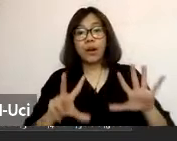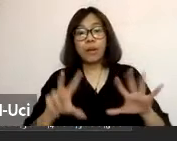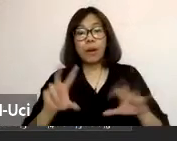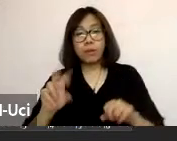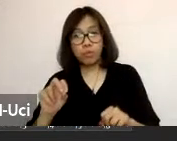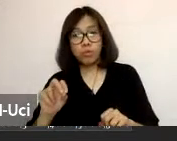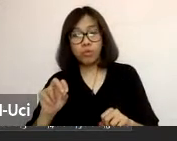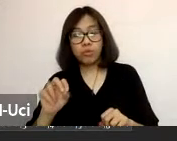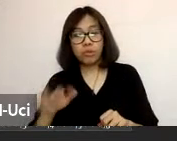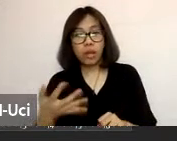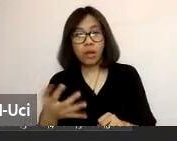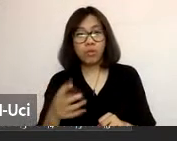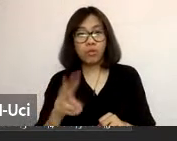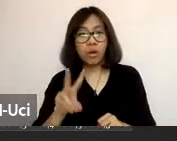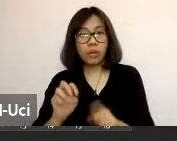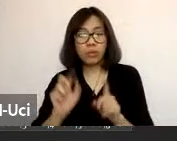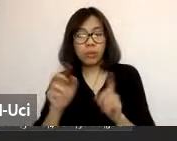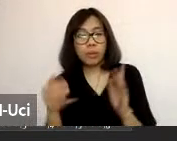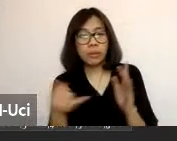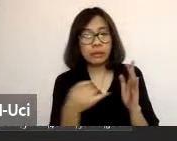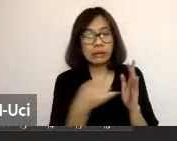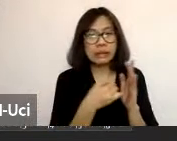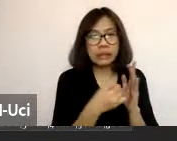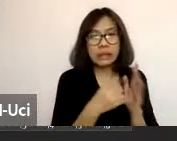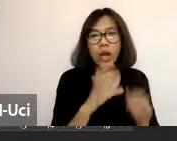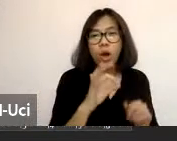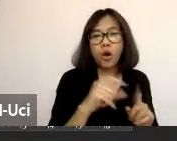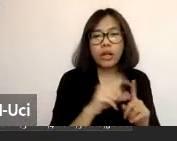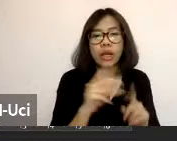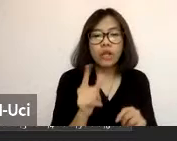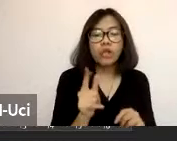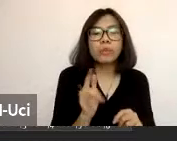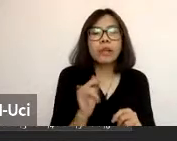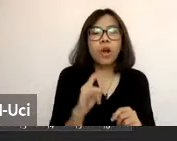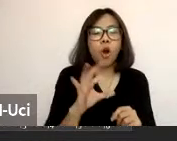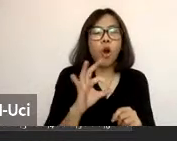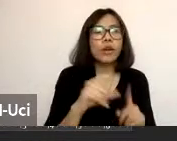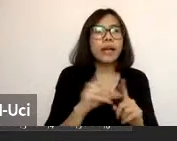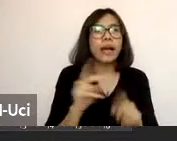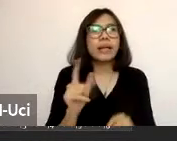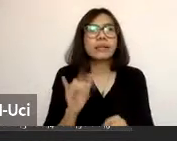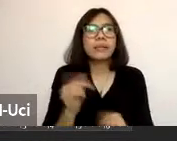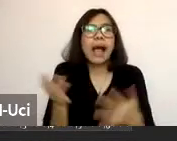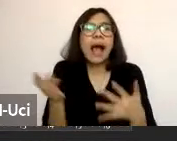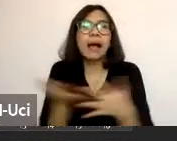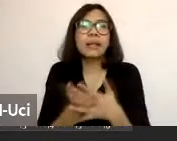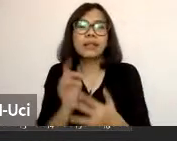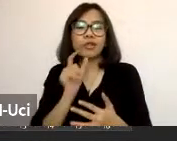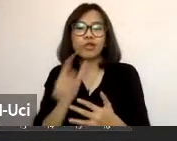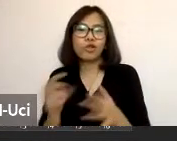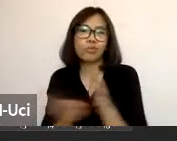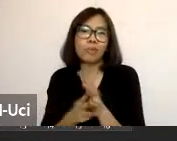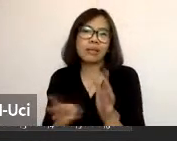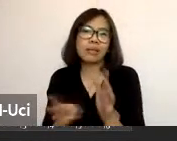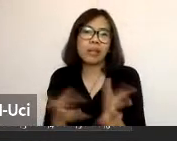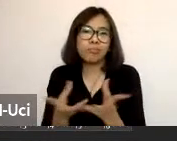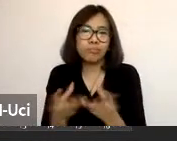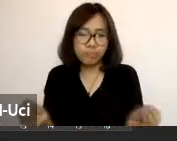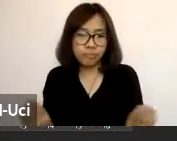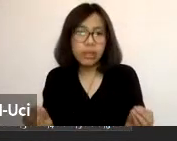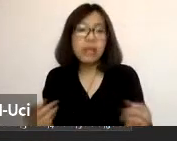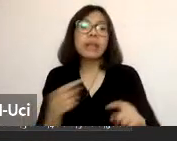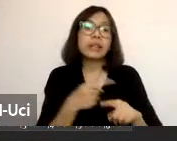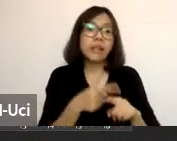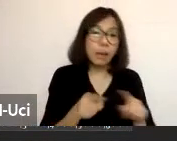tuh nyala sebagai sarana sarana untuk menyelesaikan sengketa apa sekarang sengketanya sendiri beracaranya itu diselesaikan